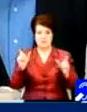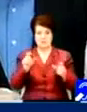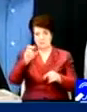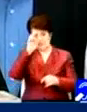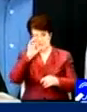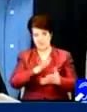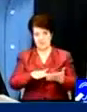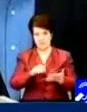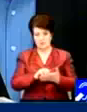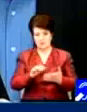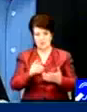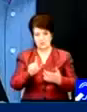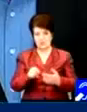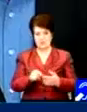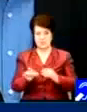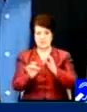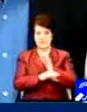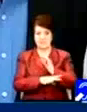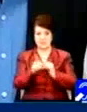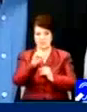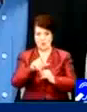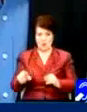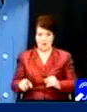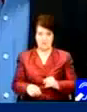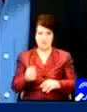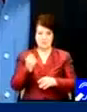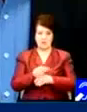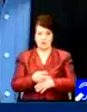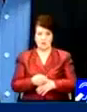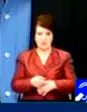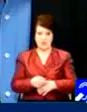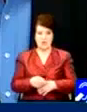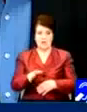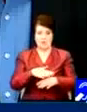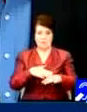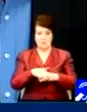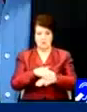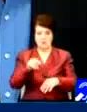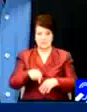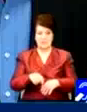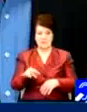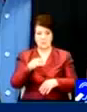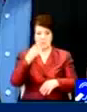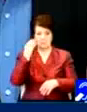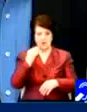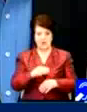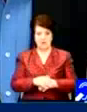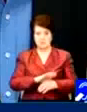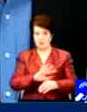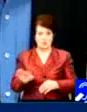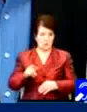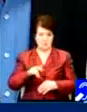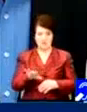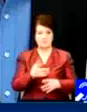și respectiv de sărăcirea oamenilor și de alungarea unei bune părți a populației din Republica Moldova. Nu mergem la